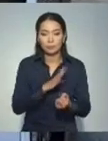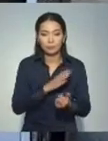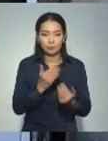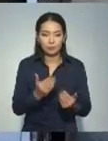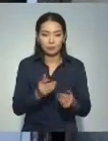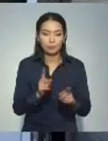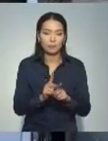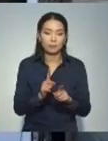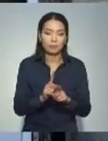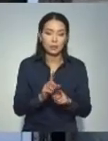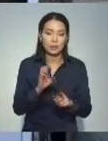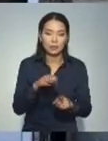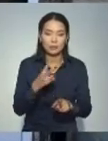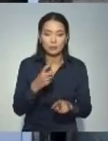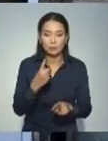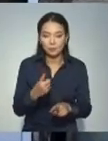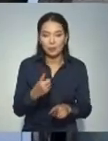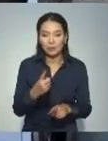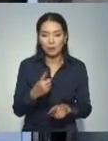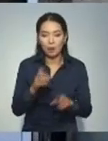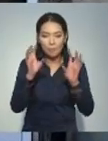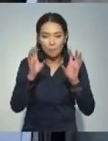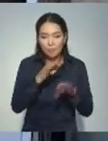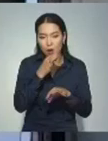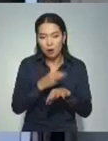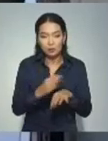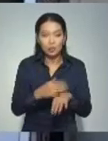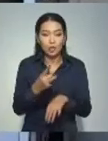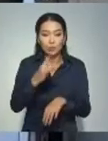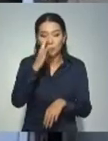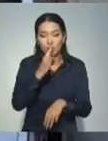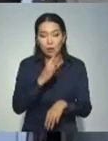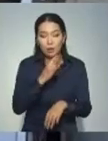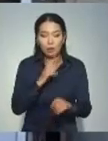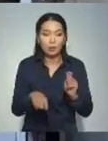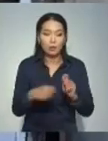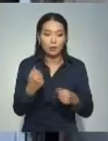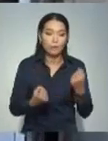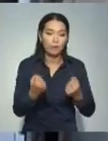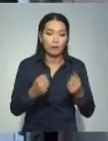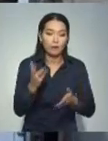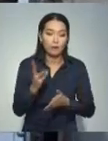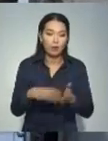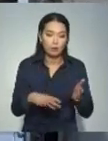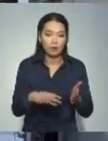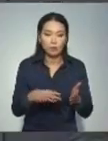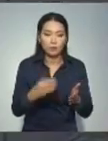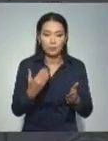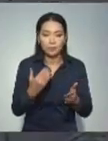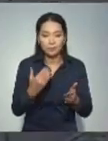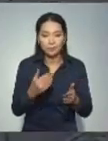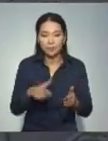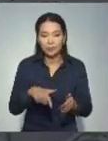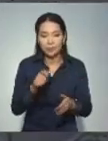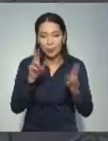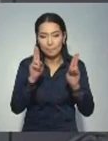610 части первой кодекса об административных правонарушениях Республики Казахстан нарушение водителями транспортных средств правил дорожного